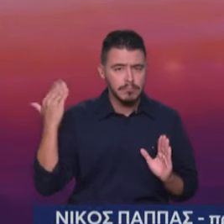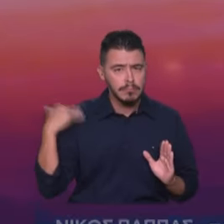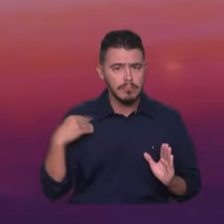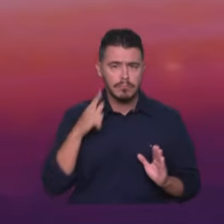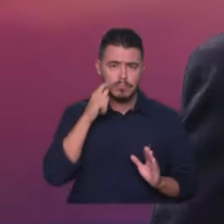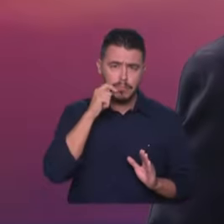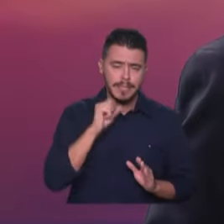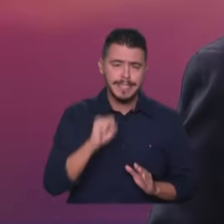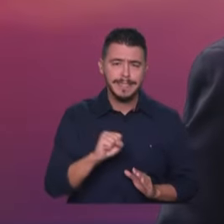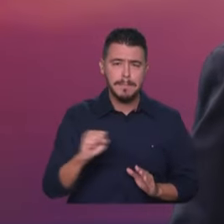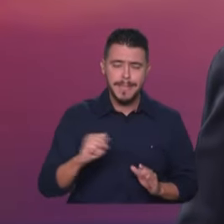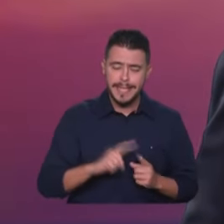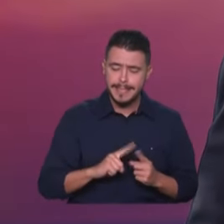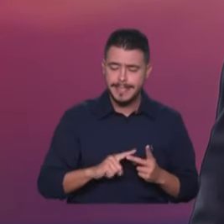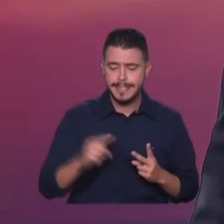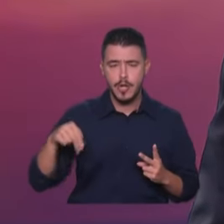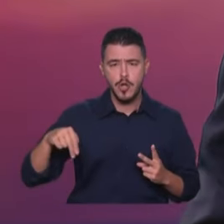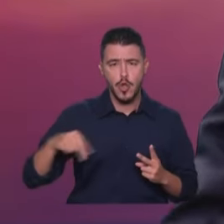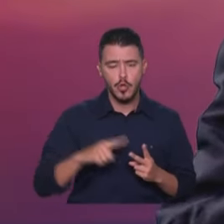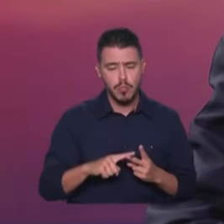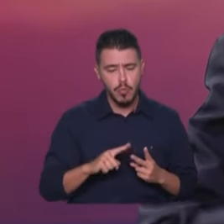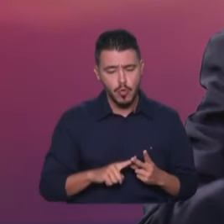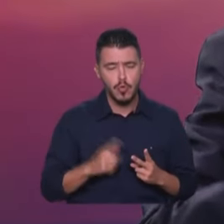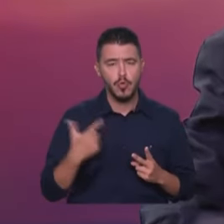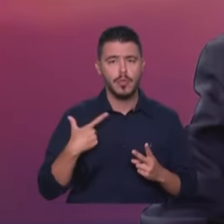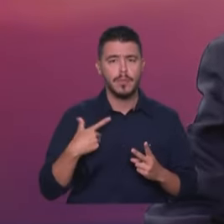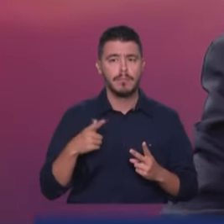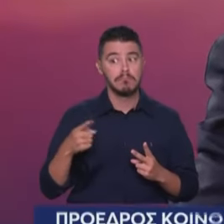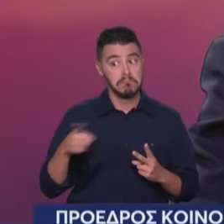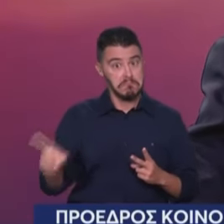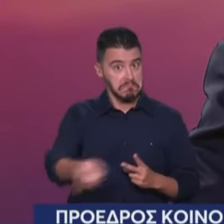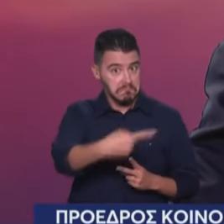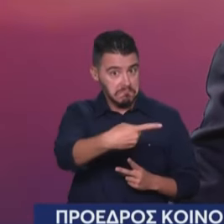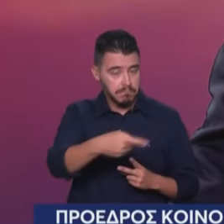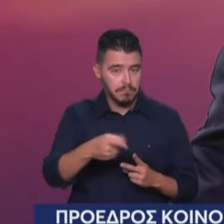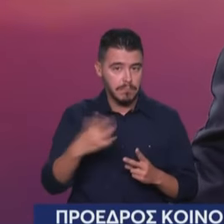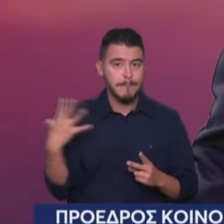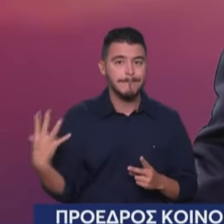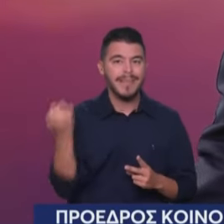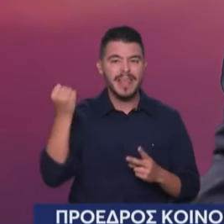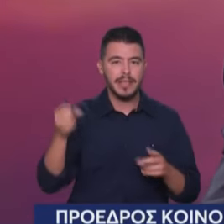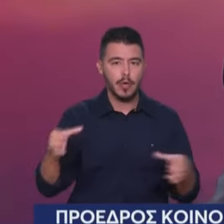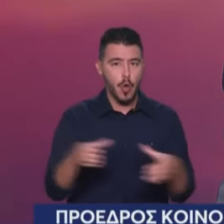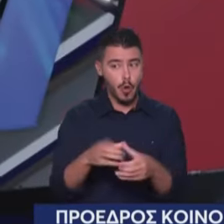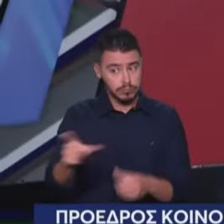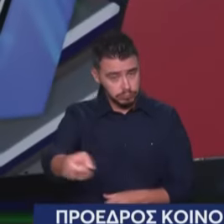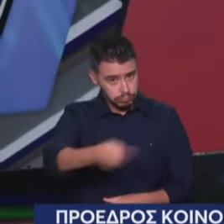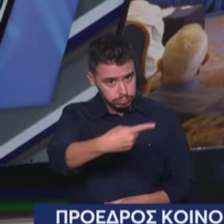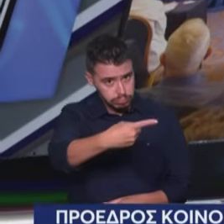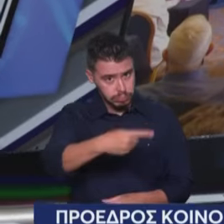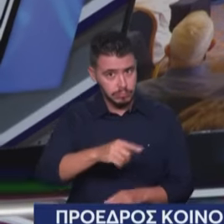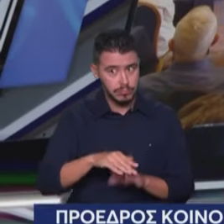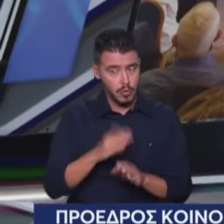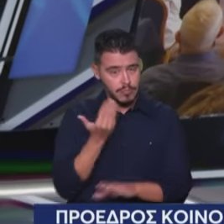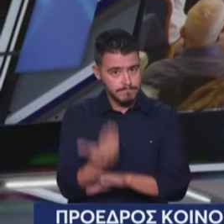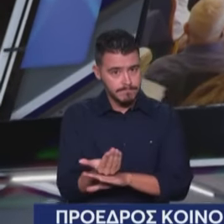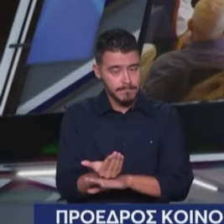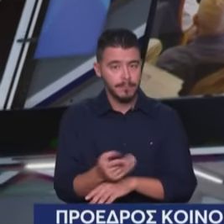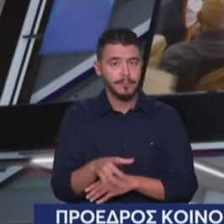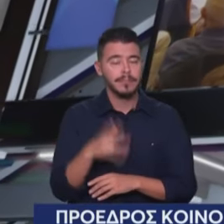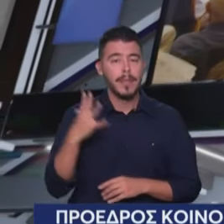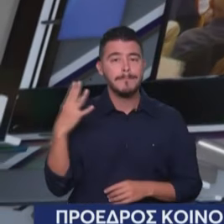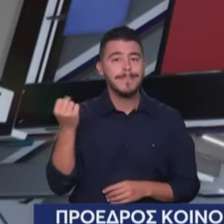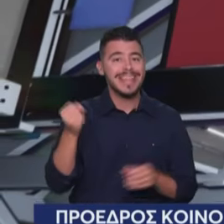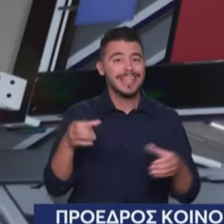Σπίριτση που έλεγε, εγώ τον έχω παραπέμψει στο πειθαρχικό. Έχω ζητήσει να εξεταστεί η περίπτωση του. Το πειθαρχικό. Η περίπτωση του από το πειθαρχικό θα